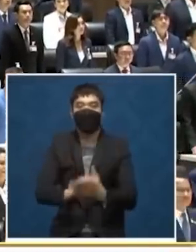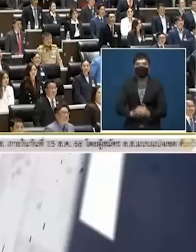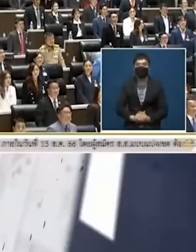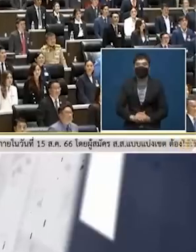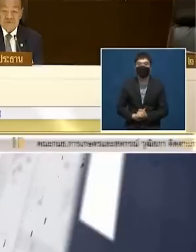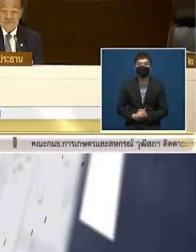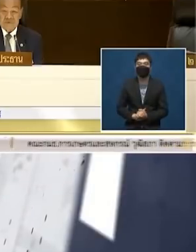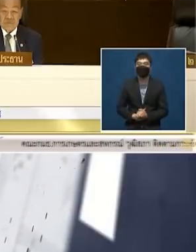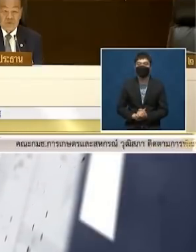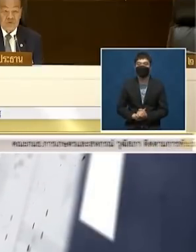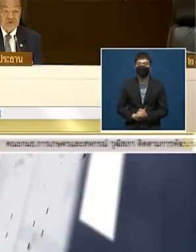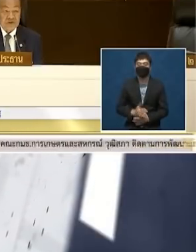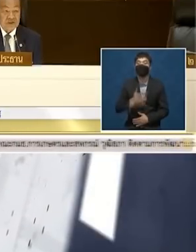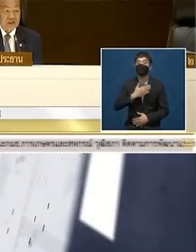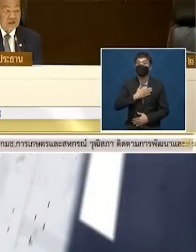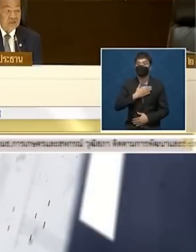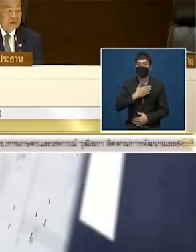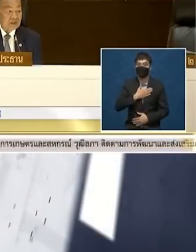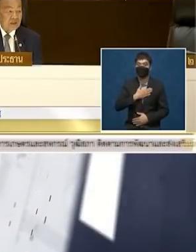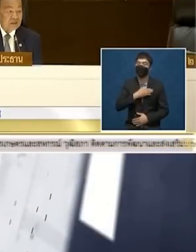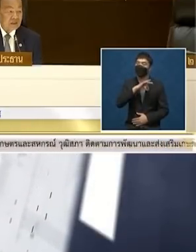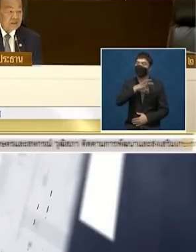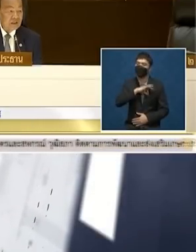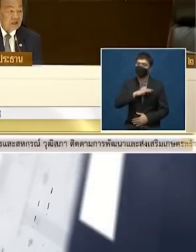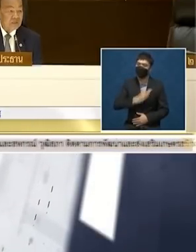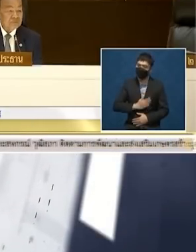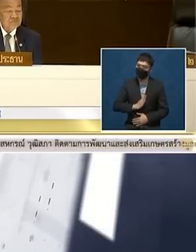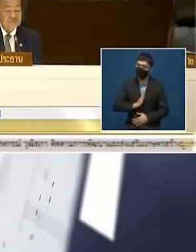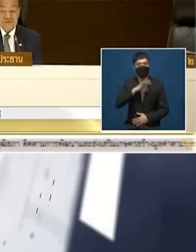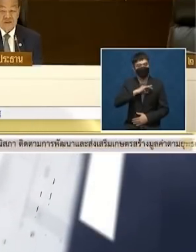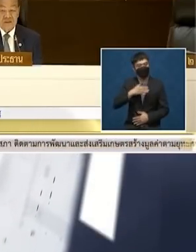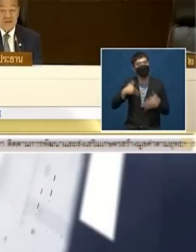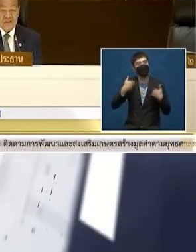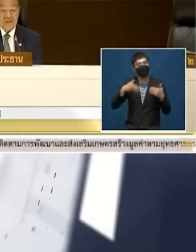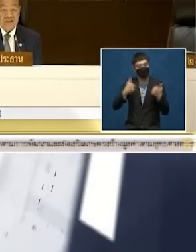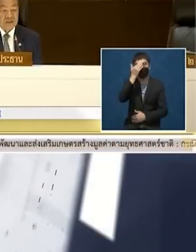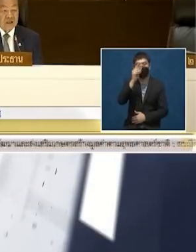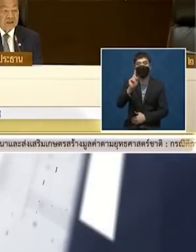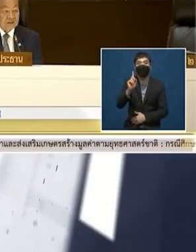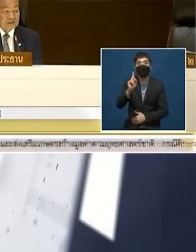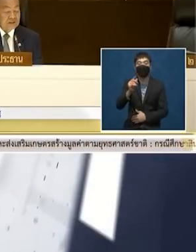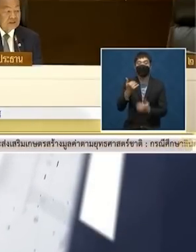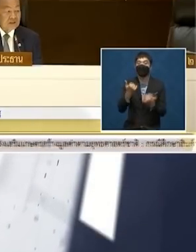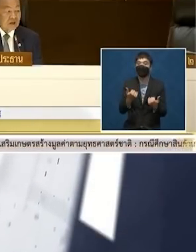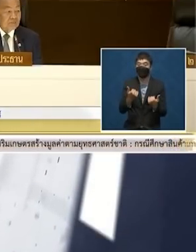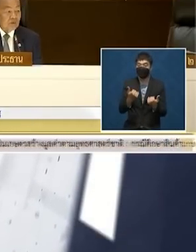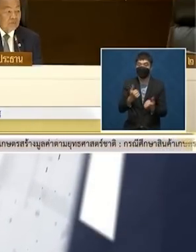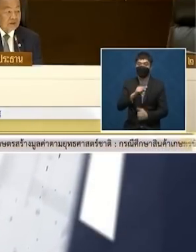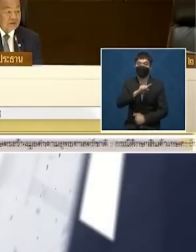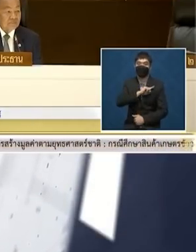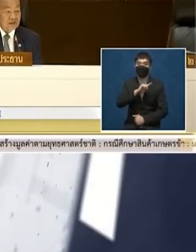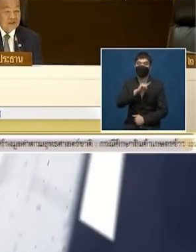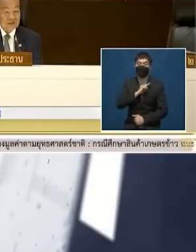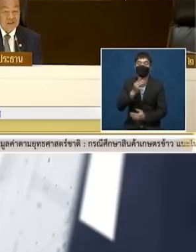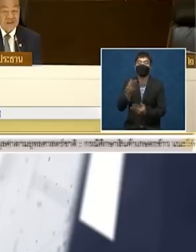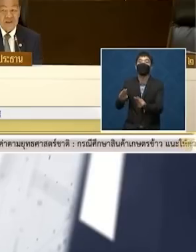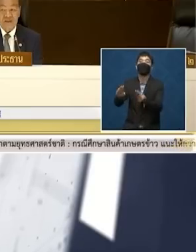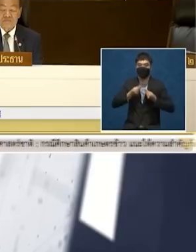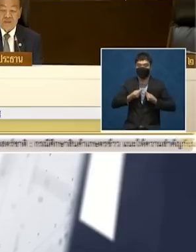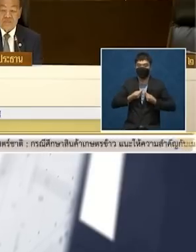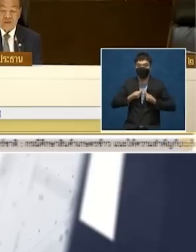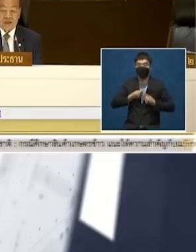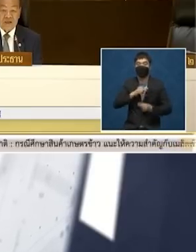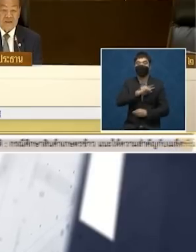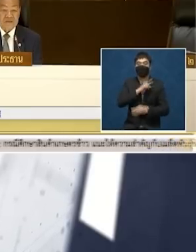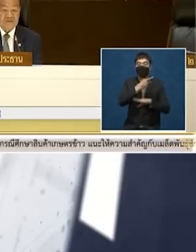อันนี้เป็นบรรยากาศการปฏิญาณตนทำหน้าที่อย่างเป็นทางการซึ่งส.สทุกคนต้องปฏิญาณตนโดยพร้อม